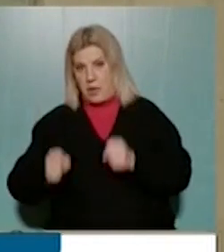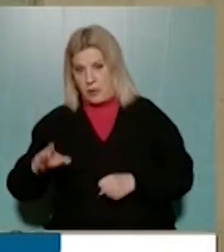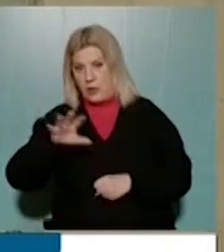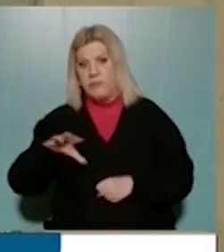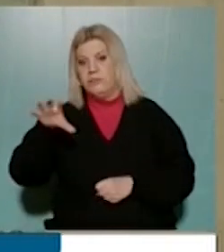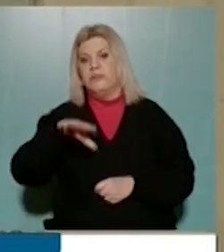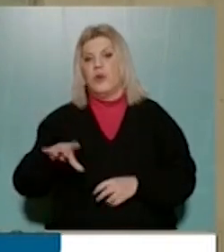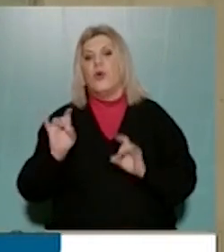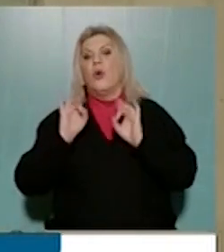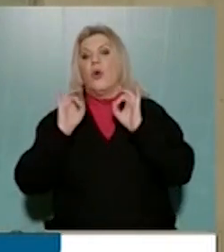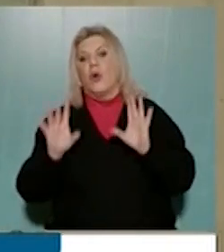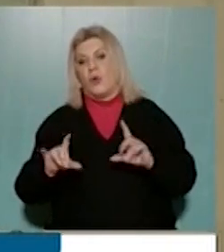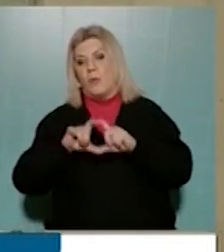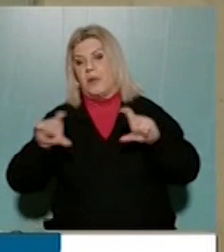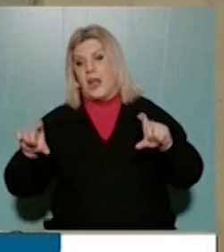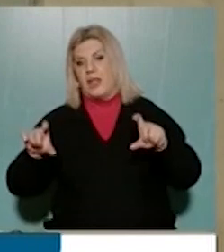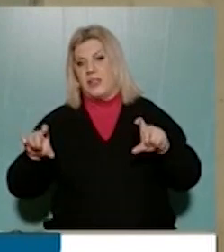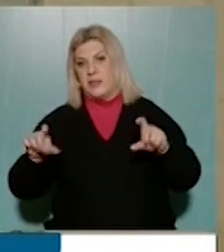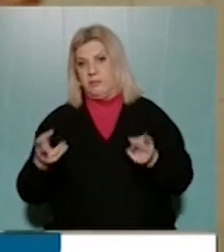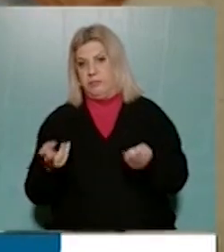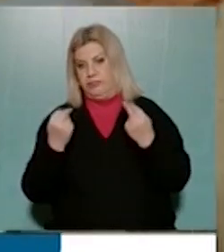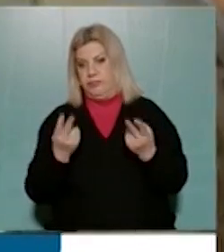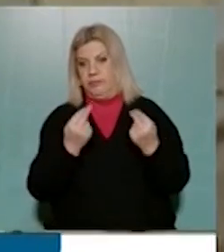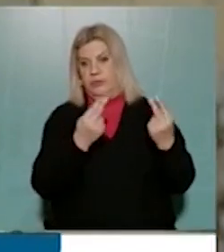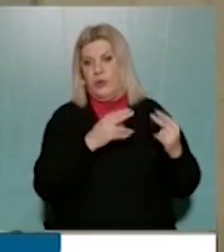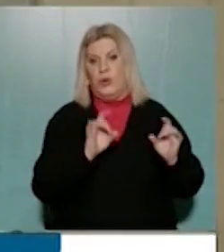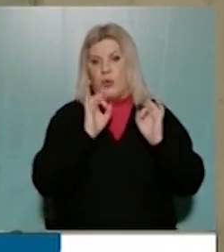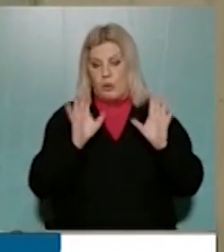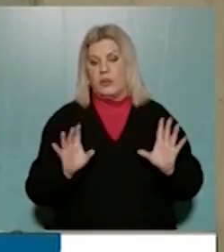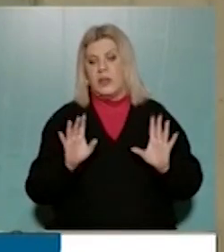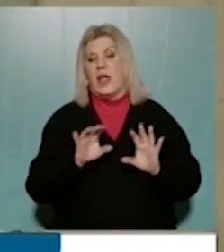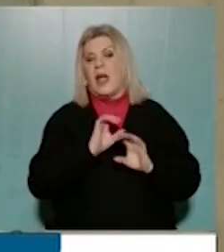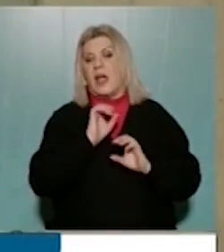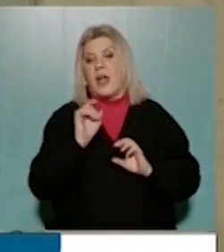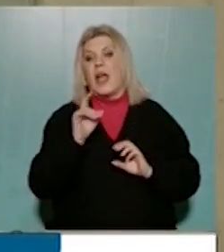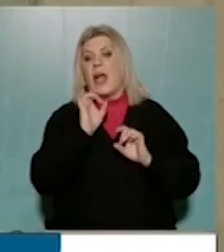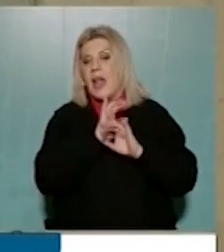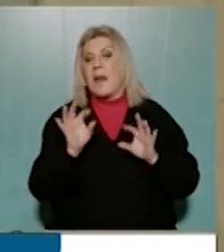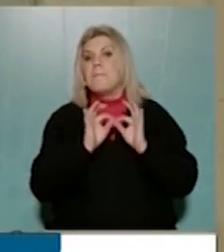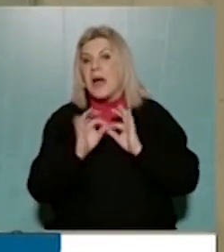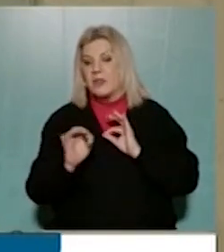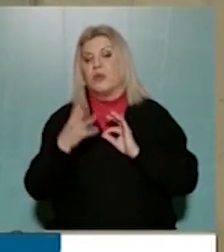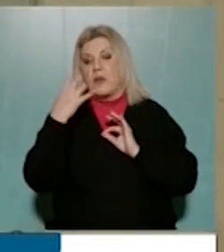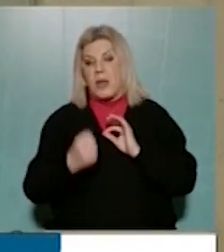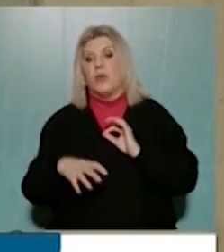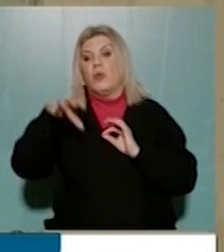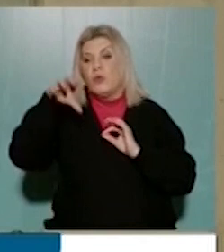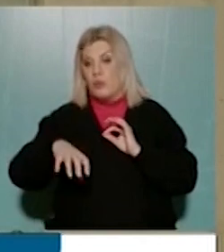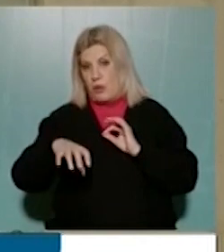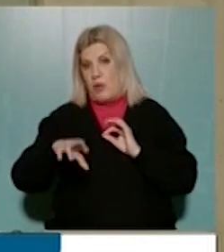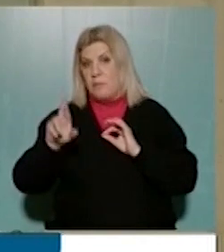τα βρίσκουμε χωρίς τις πινακίδες τους χωρίς να έχει γίνει φυσικά καμιά κανένα μέτρο ώστε να υπάρχουν δωρεάν χωρι